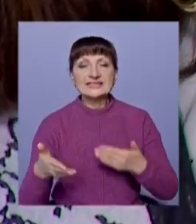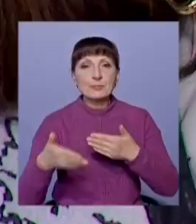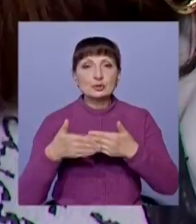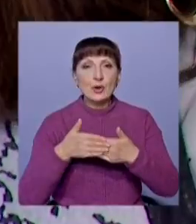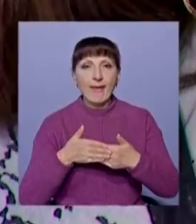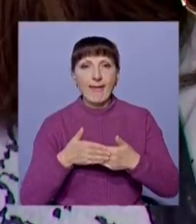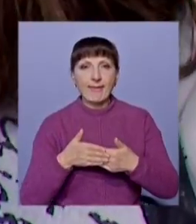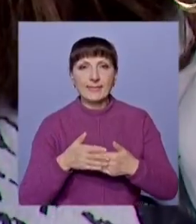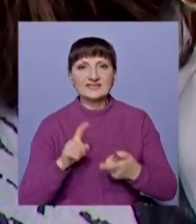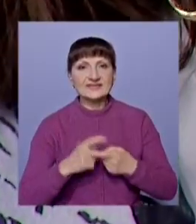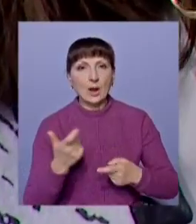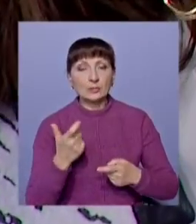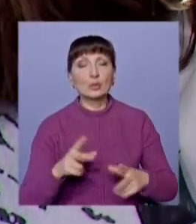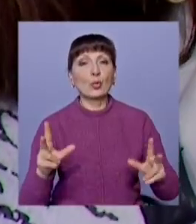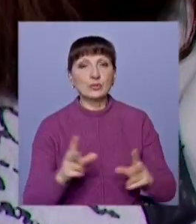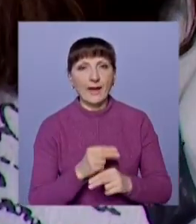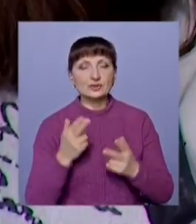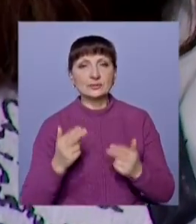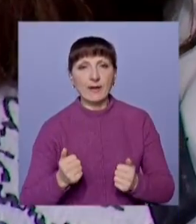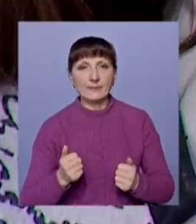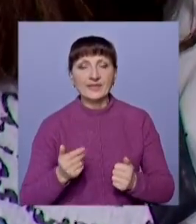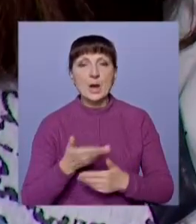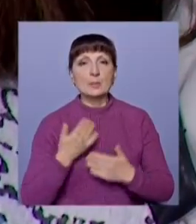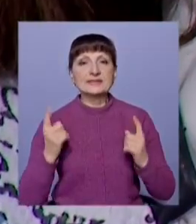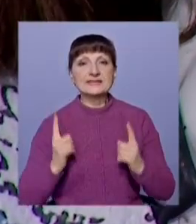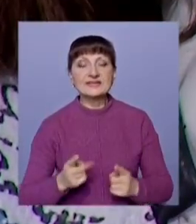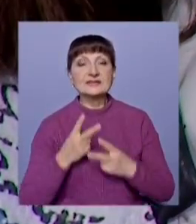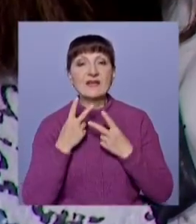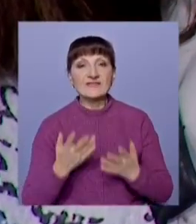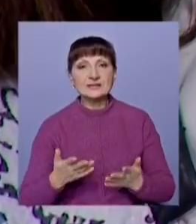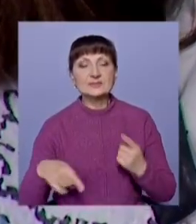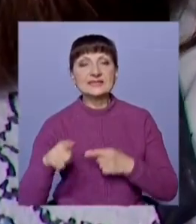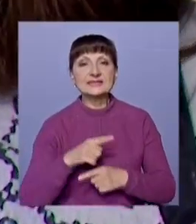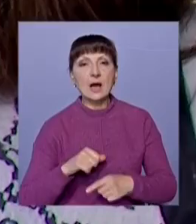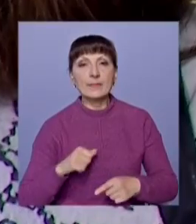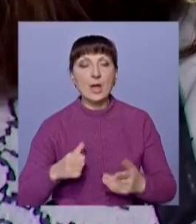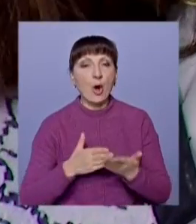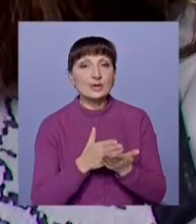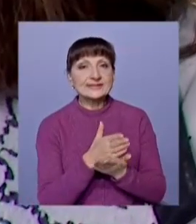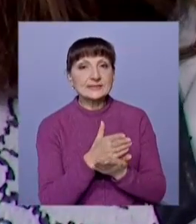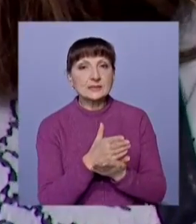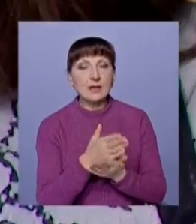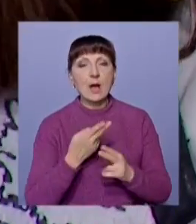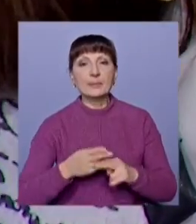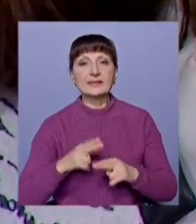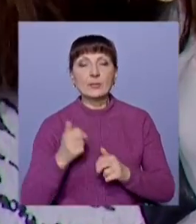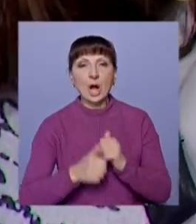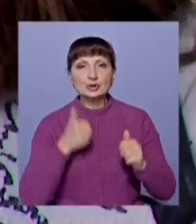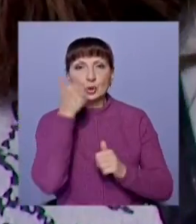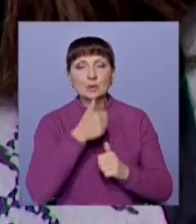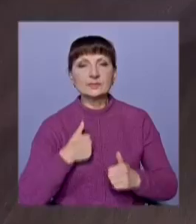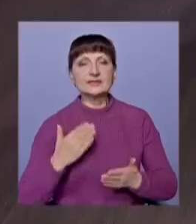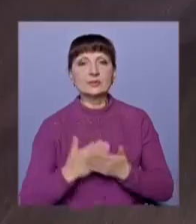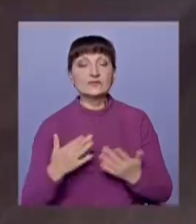он достаточно удачен. Да, мы действительно видим вот те самые ориентиры, при этом с каждым годом они становятся